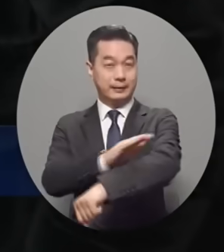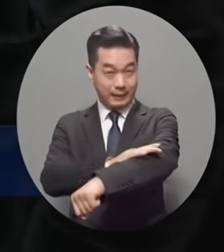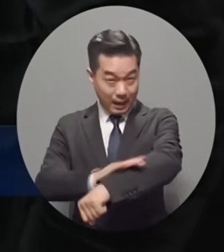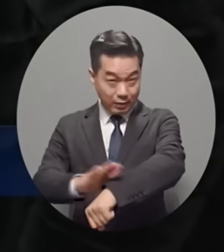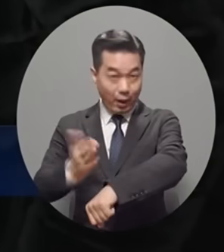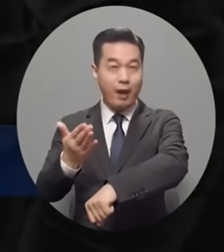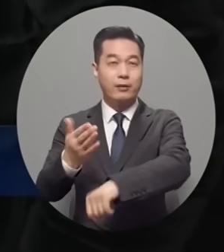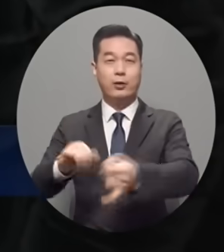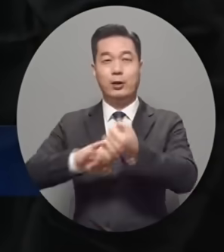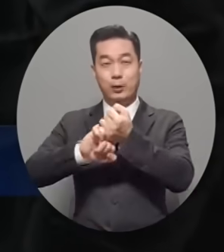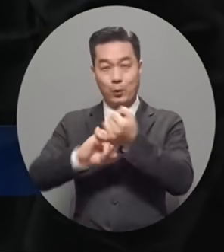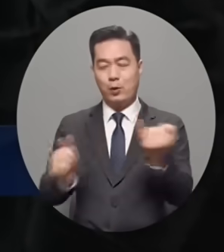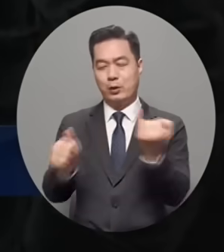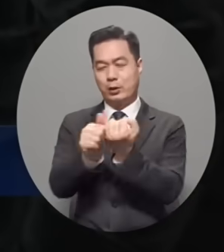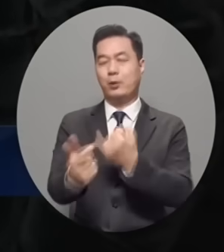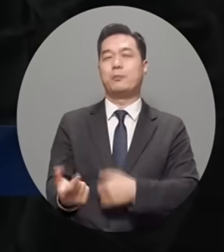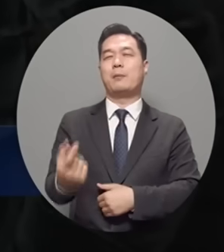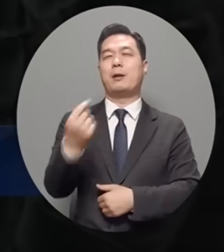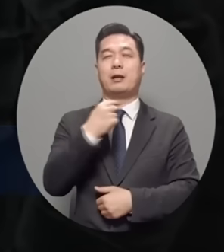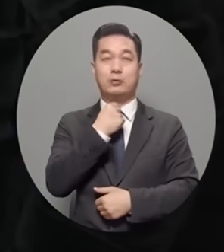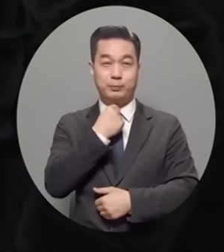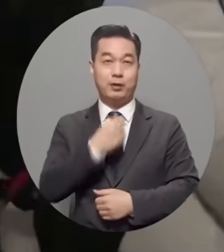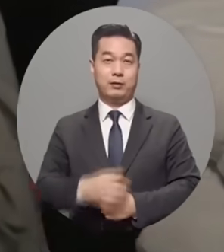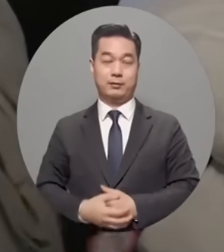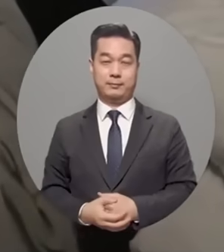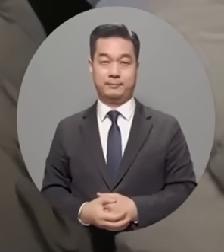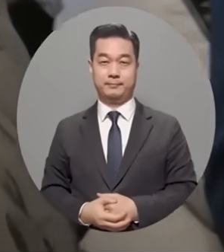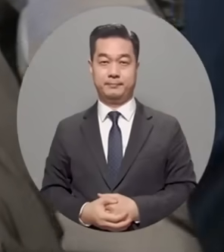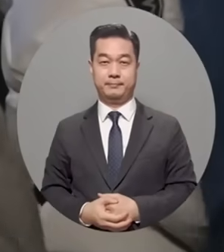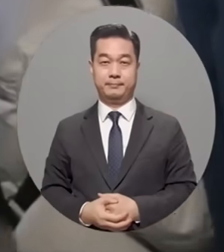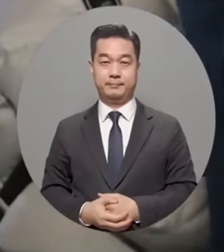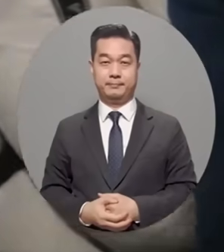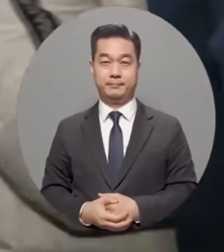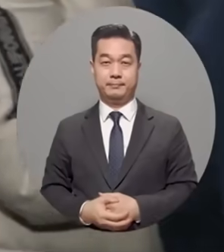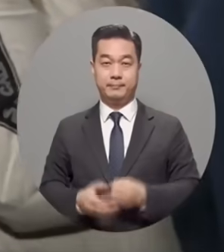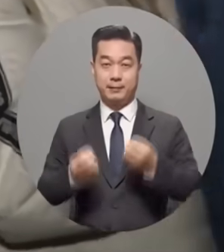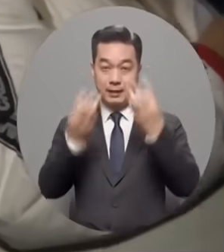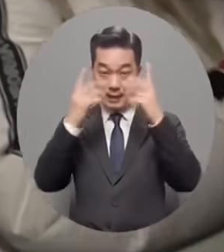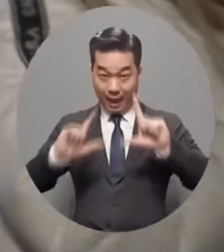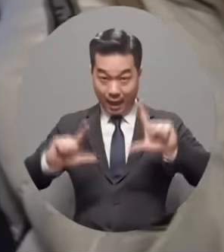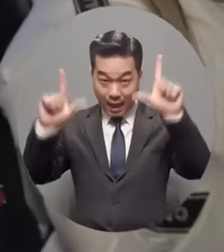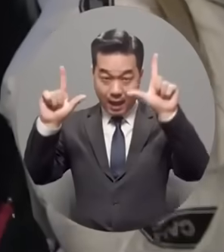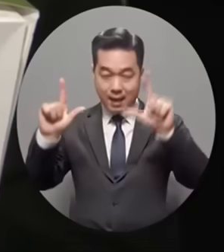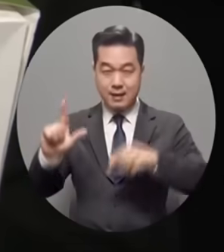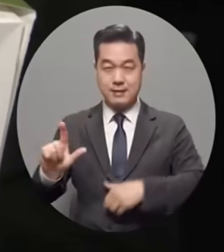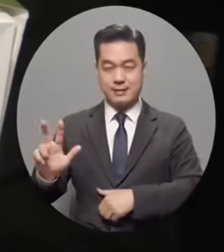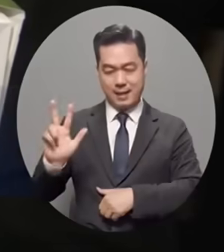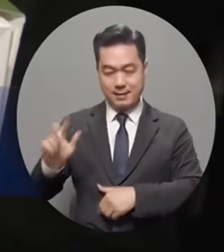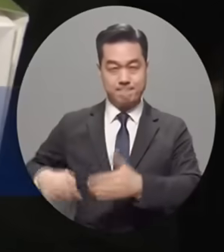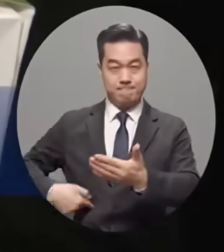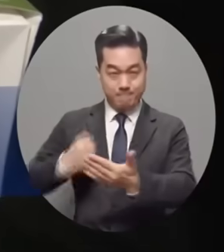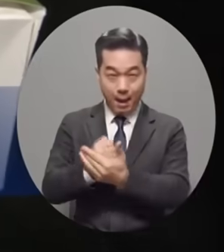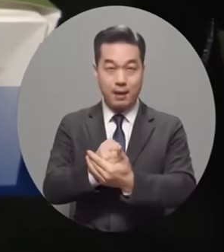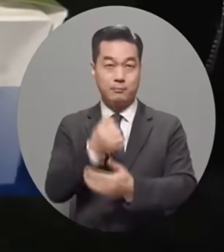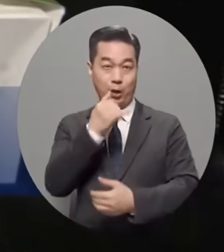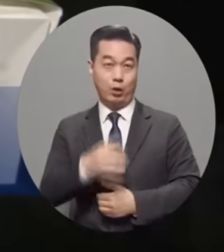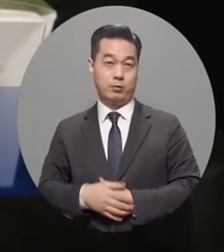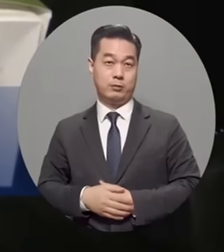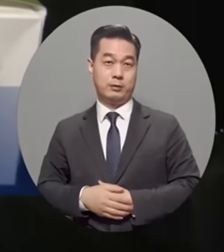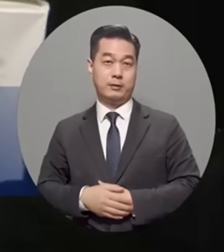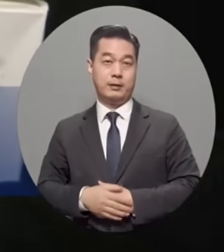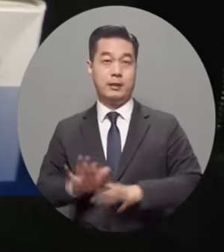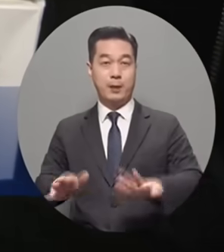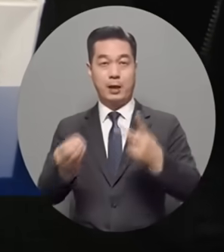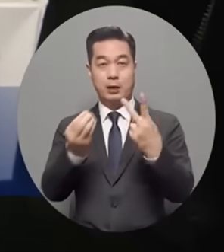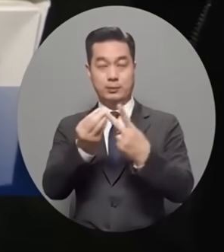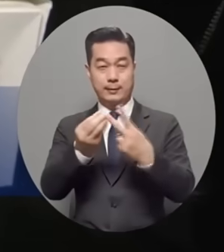꼭 결혼 빨리 하고 싶습니다. 새해 다짐도 외쳐봅니다. 저희가 이번에 재수를